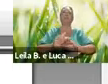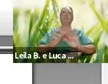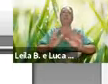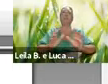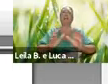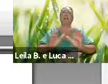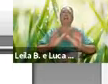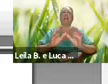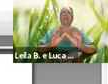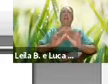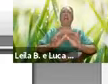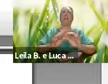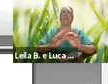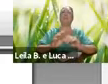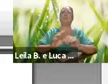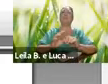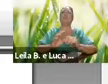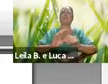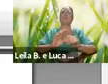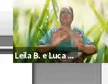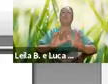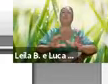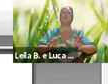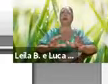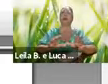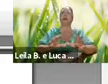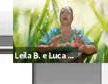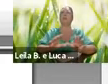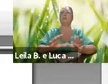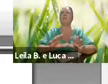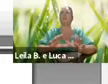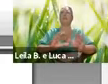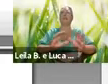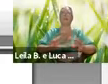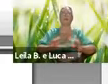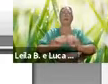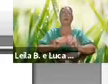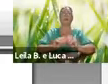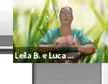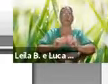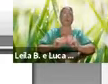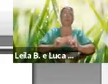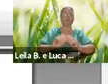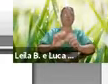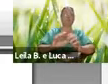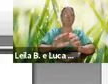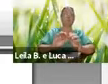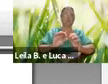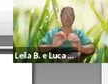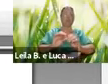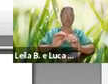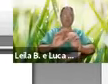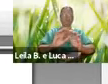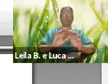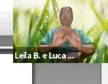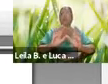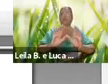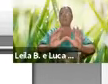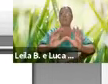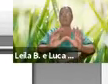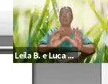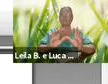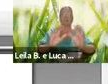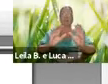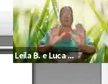non sfuggiva alle realtà del mondo corpuscolare, ponderai tra me e me, dice così,